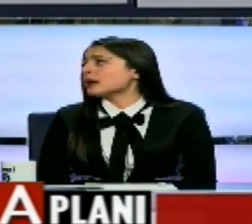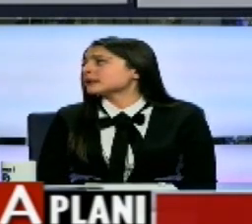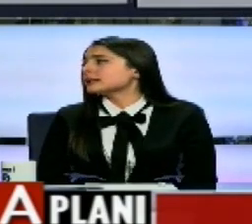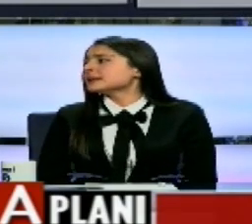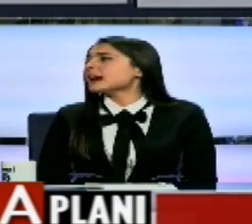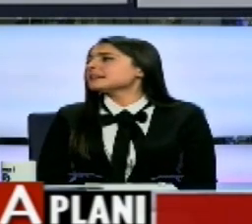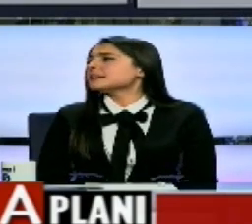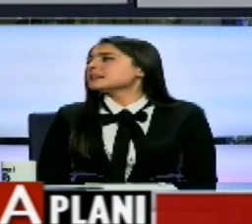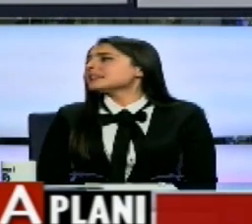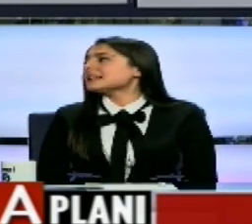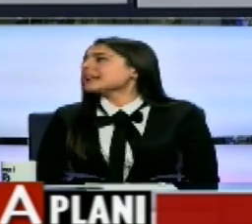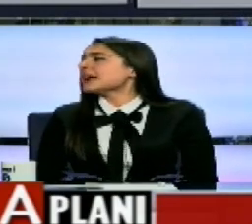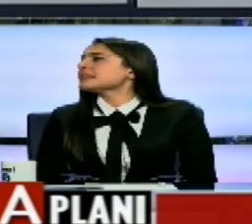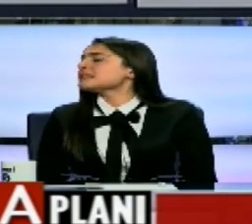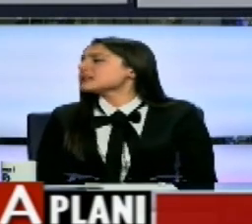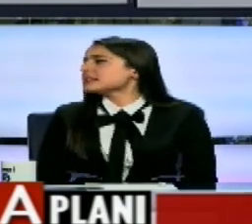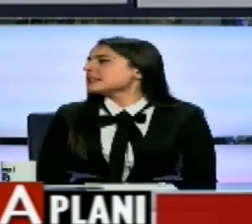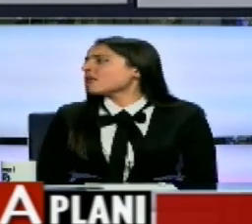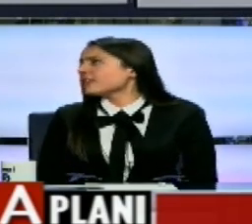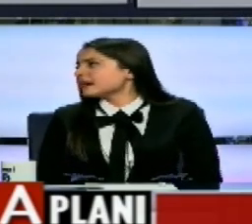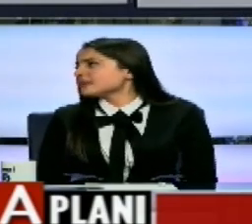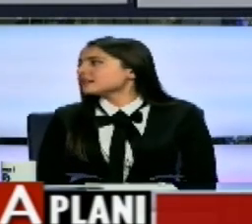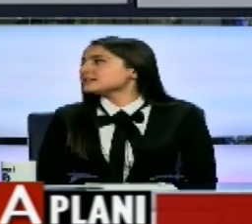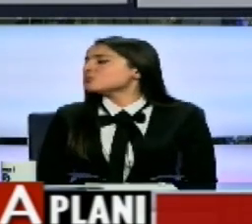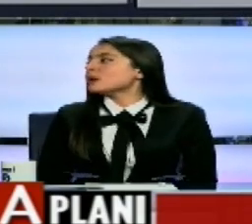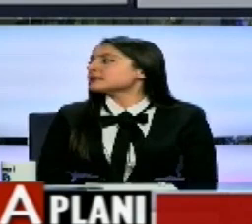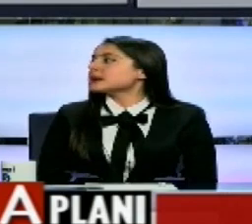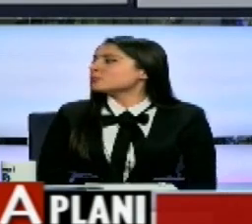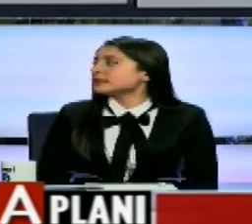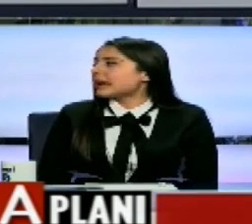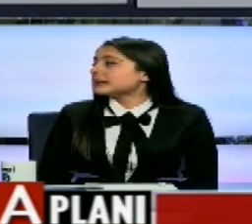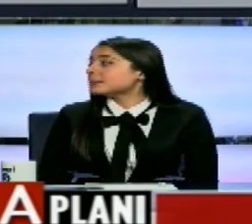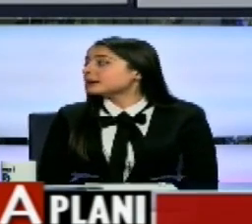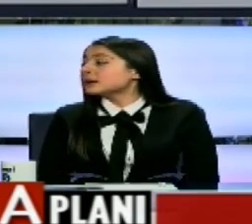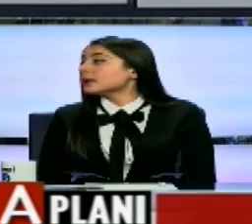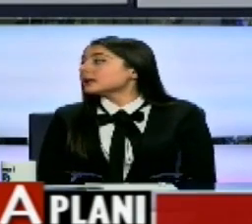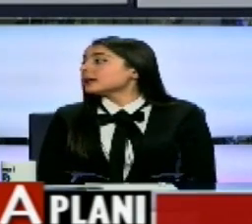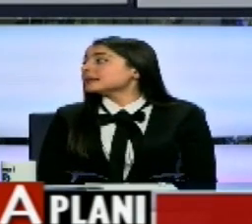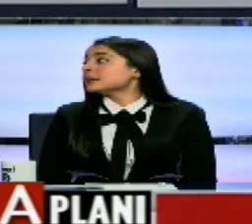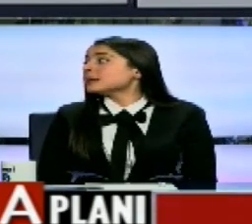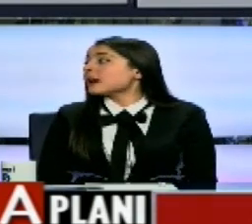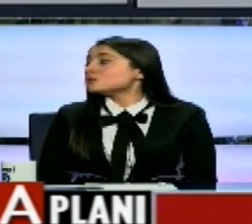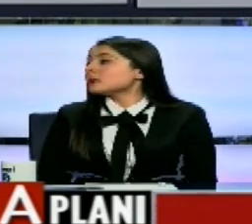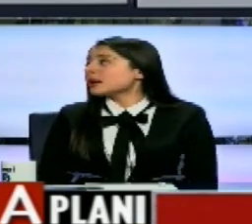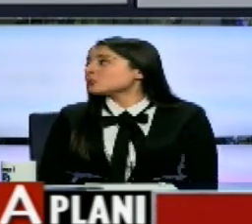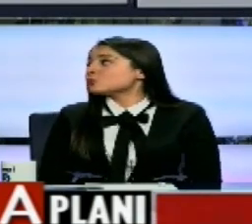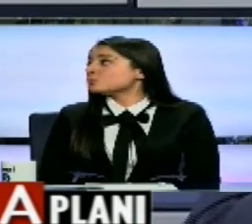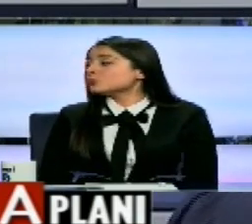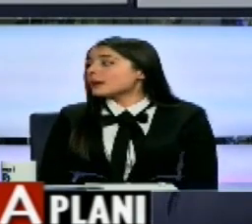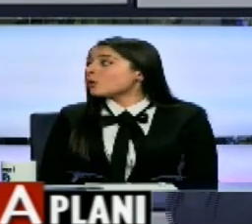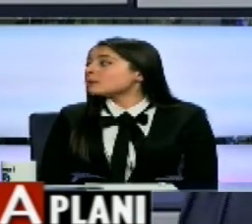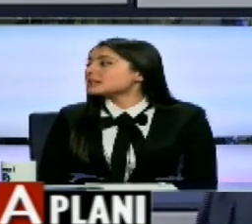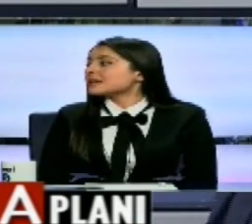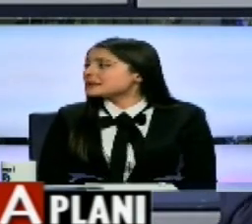inanmıyorlar. Yani sen engellisin, Allah seni affeder, Allah senin dualarını kabul eder gibi kelimeler, cümleler diyoruz.